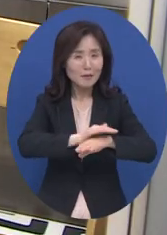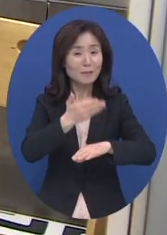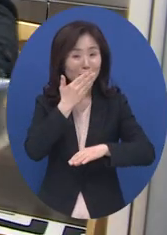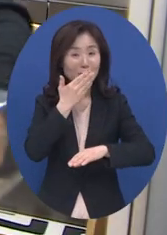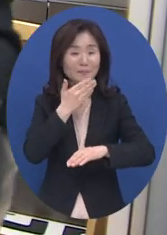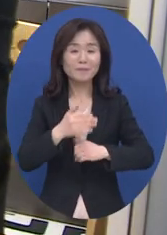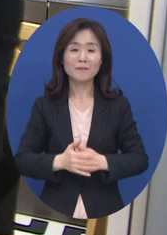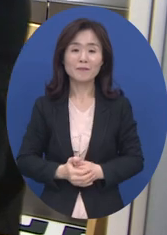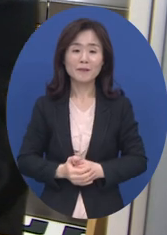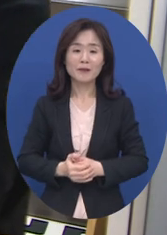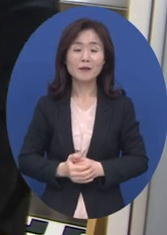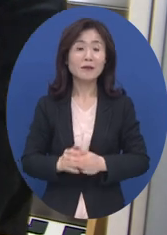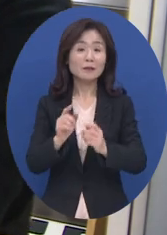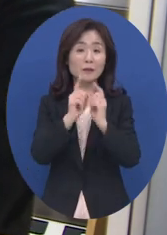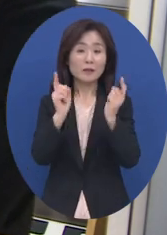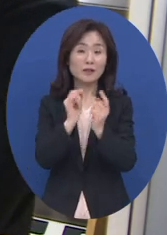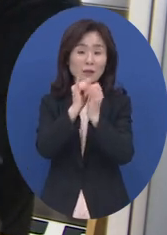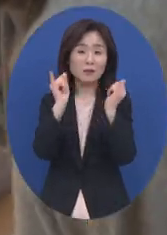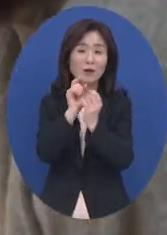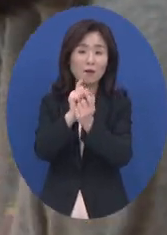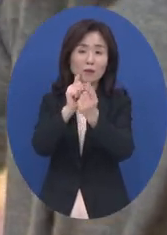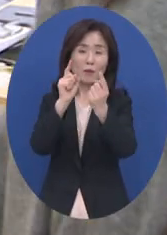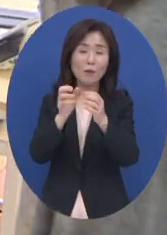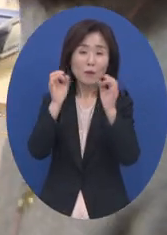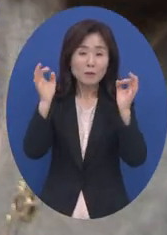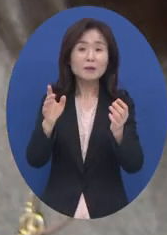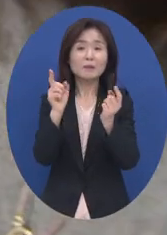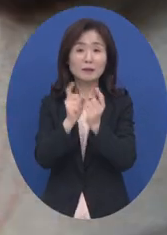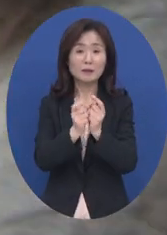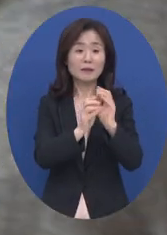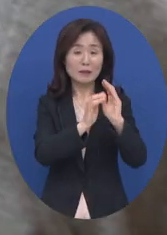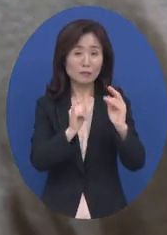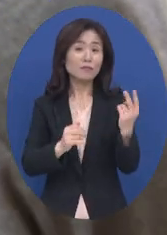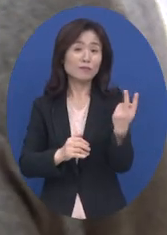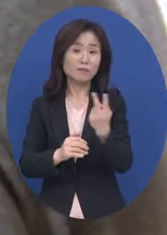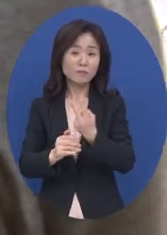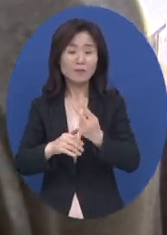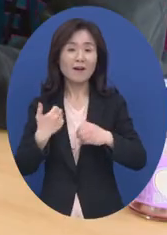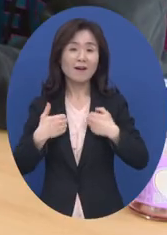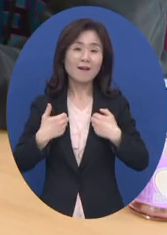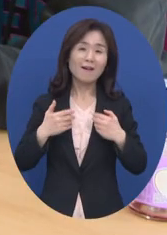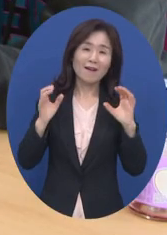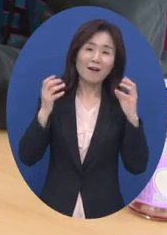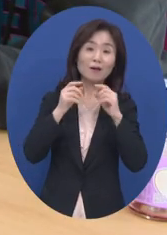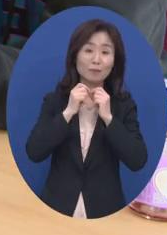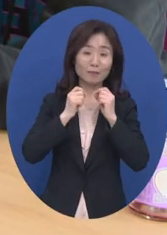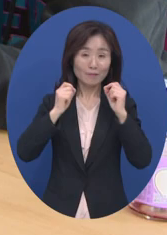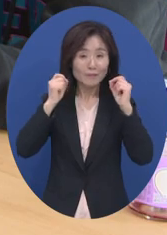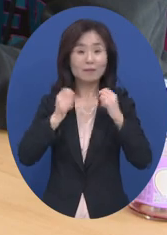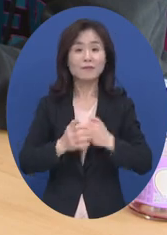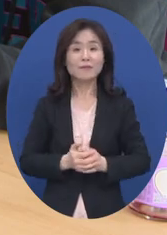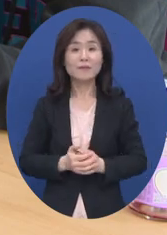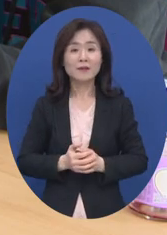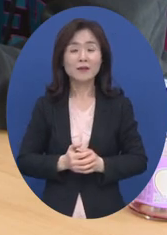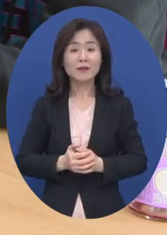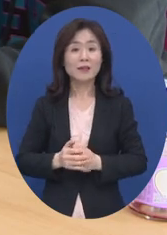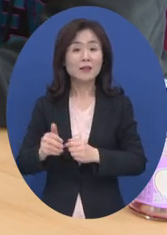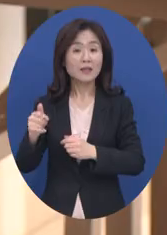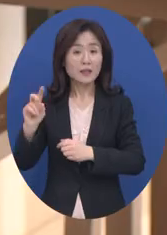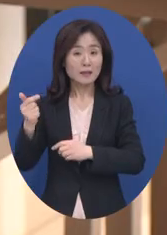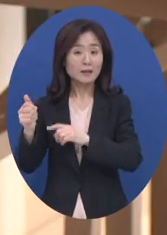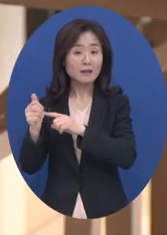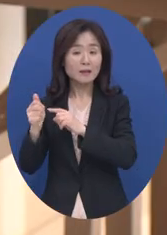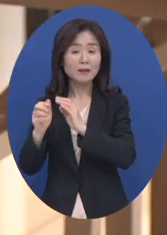거리두기 로 오랜만에 만난 두 가족 반가운 기색이 역력합니다 경희 씨 가족은 지난해 처음으로